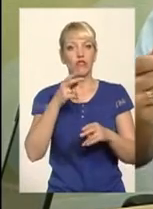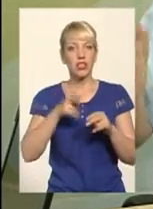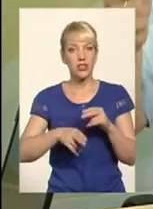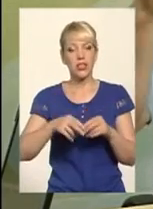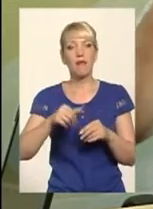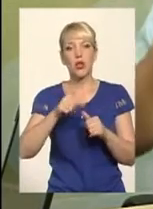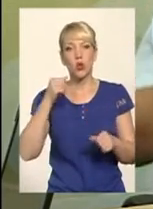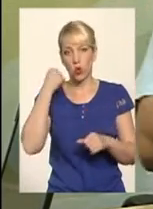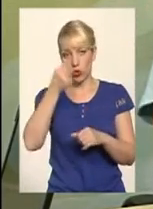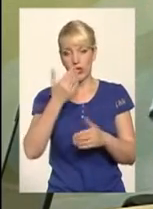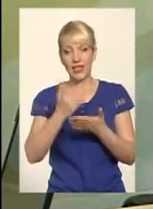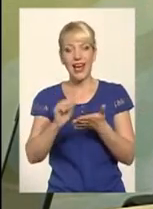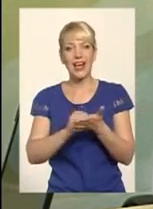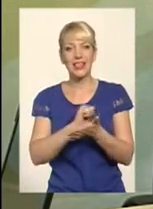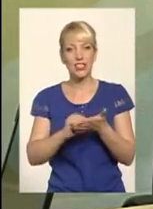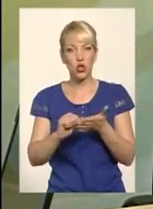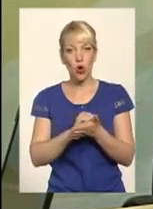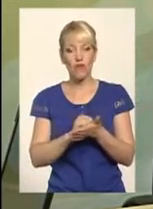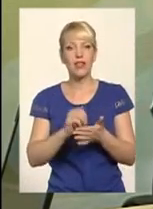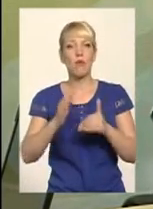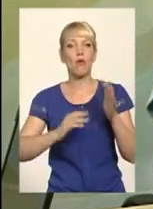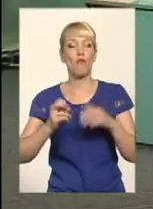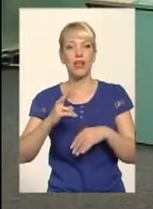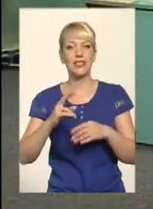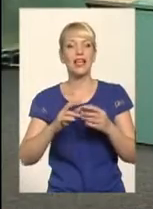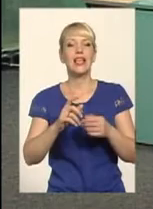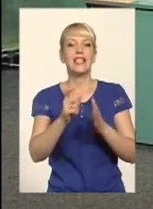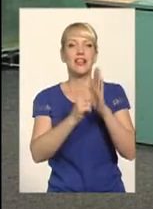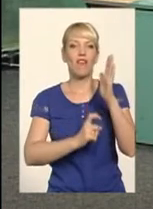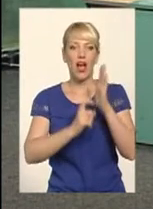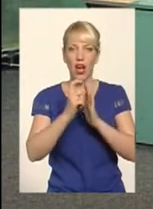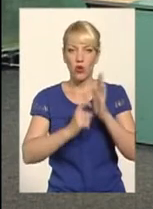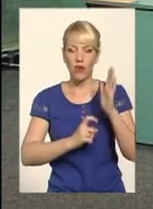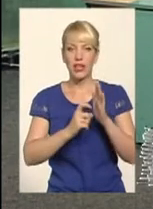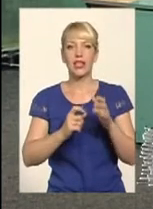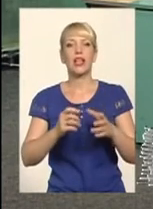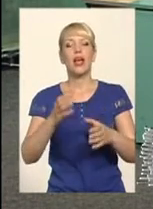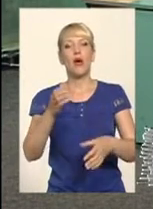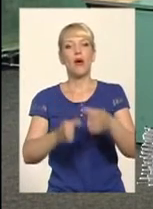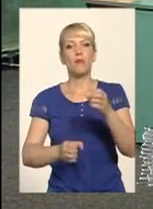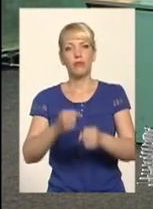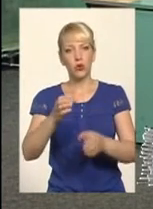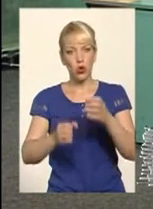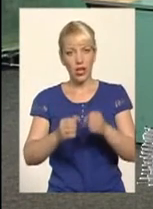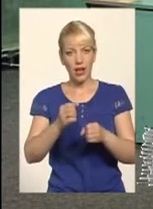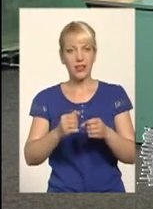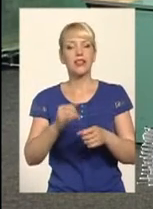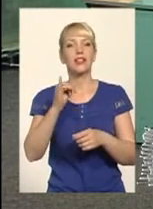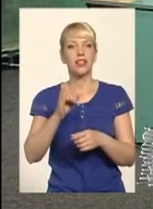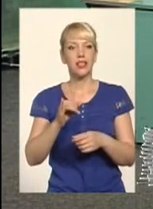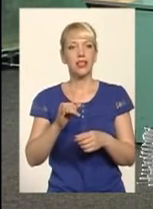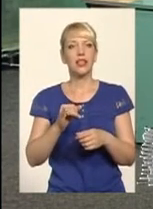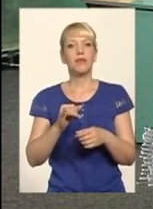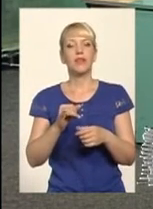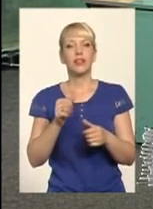певні професії в сільському господарстві. Зварювальник, там, оператор машинного доїння. І до того,